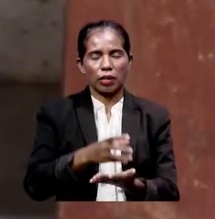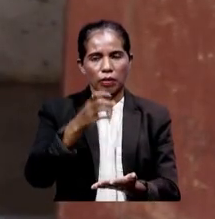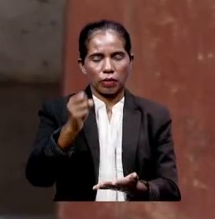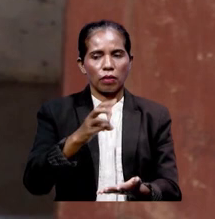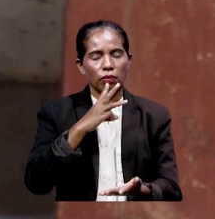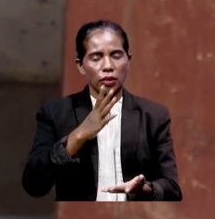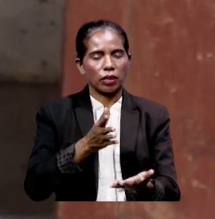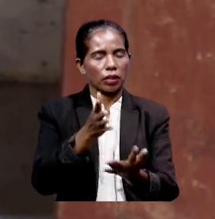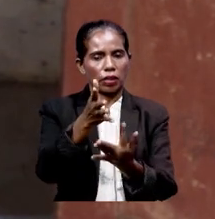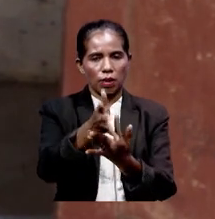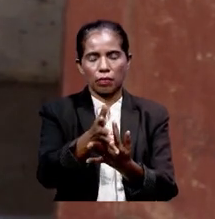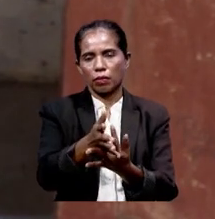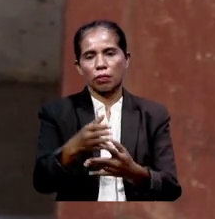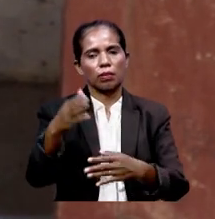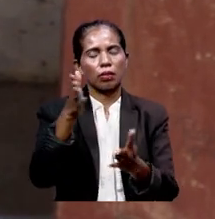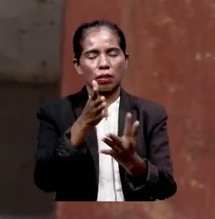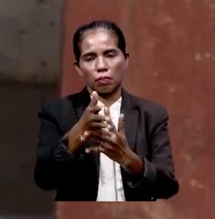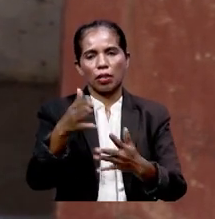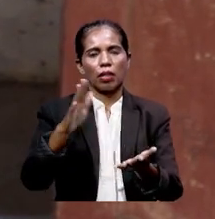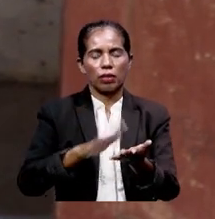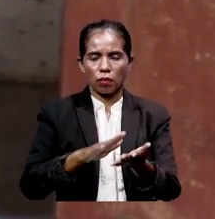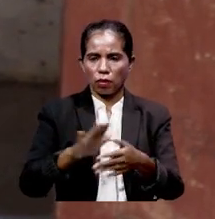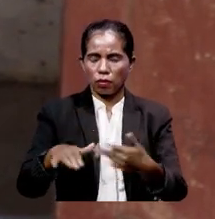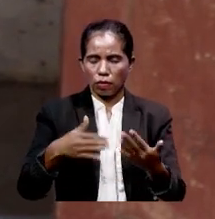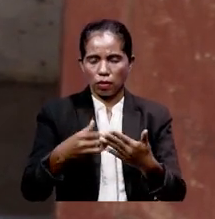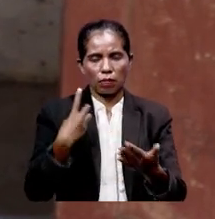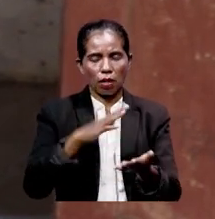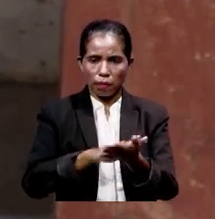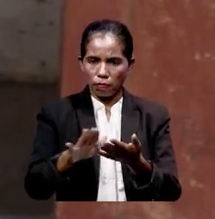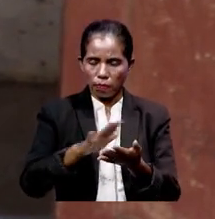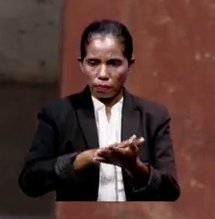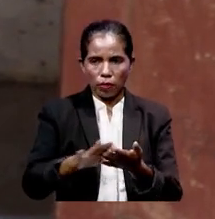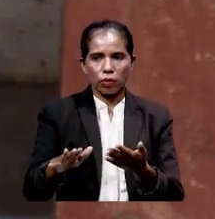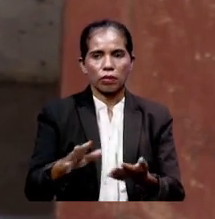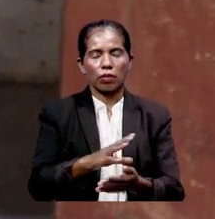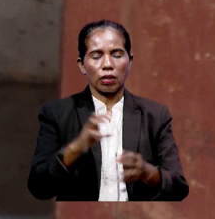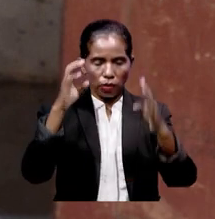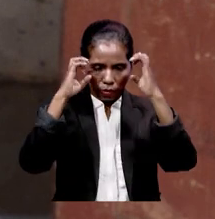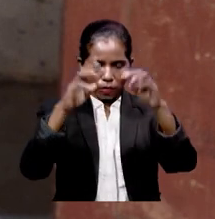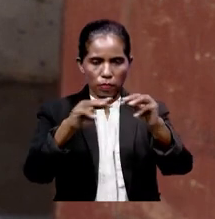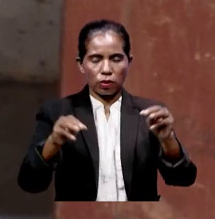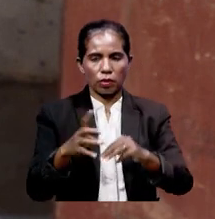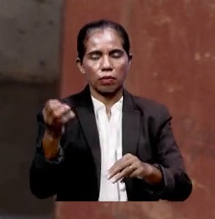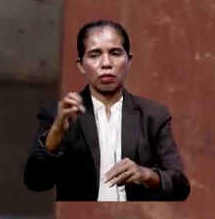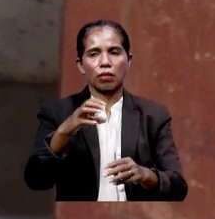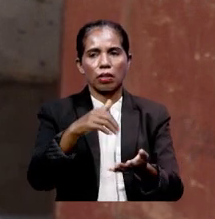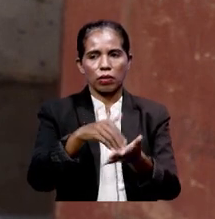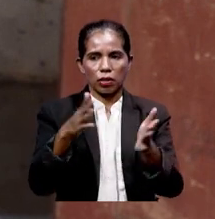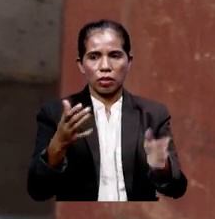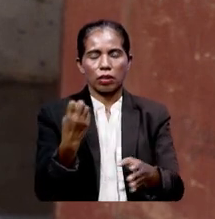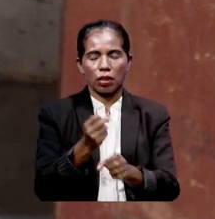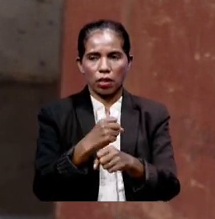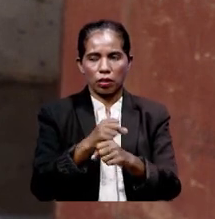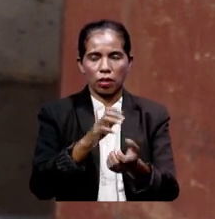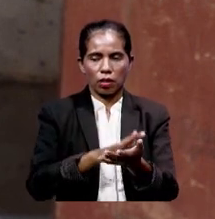kia sestane ami halo limpis azara lo misteri hidup pasang musi pudil oh ite ni sudah ante sira hutu ite halte limpis